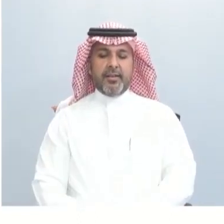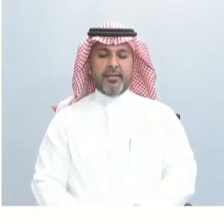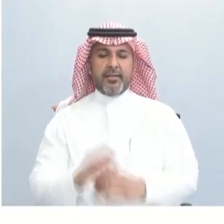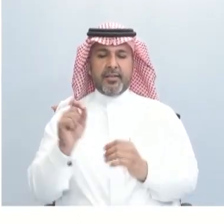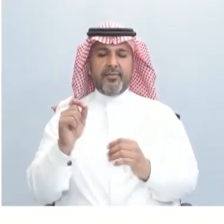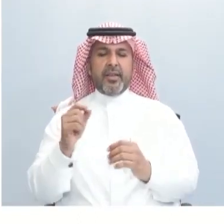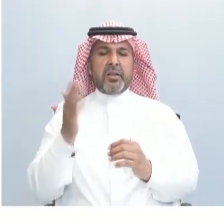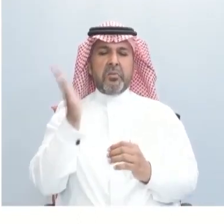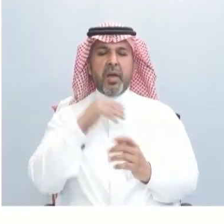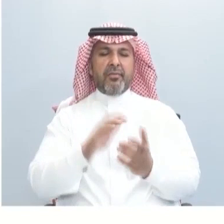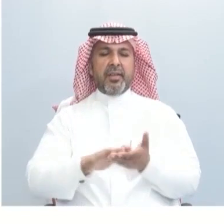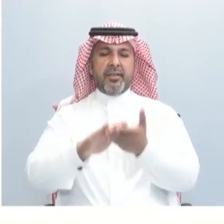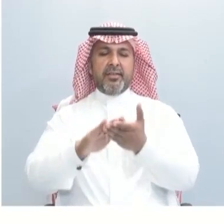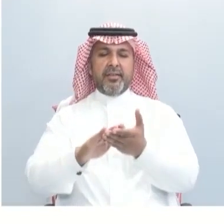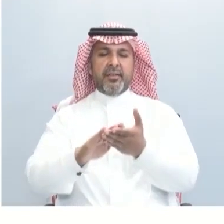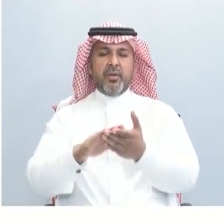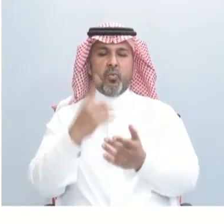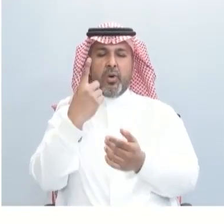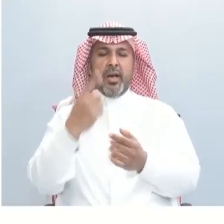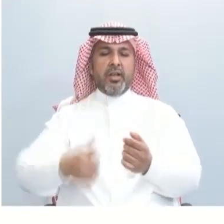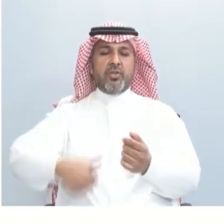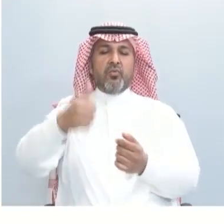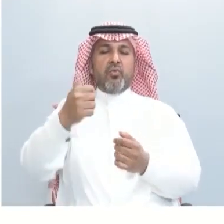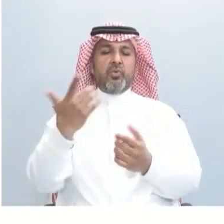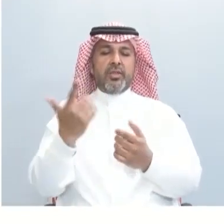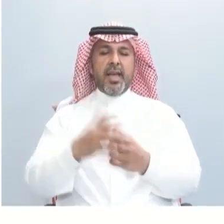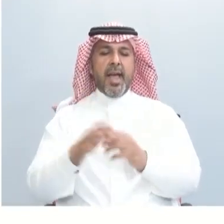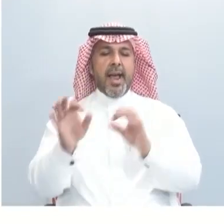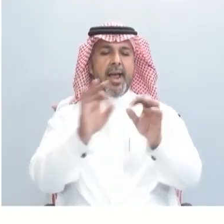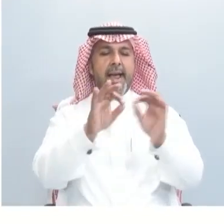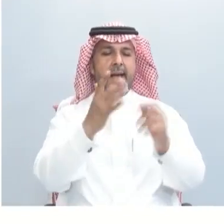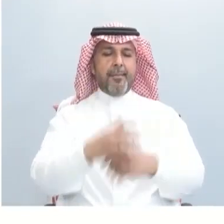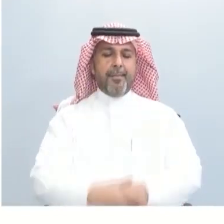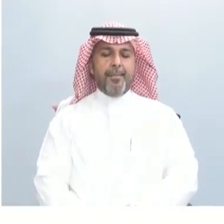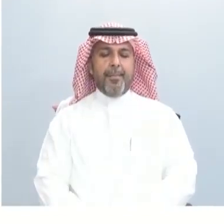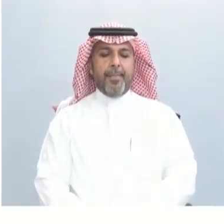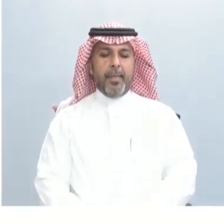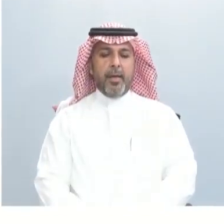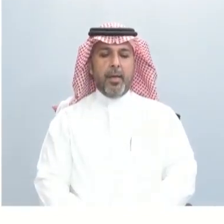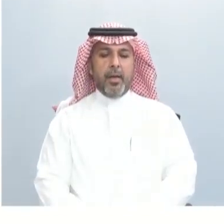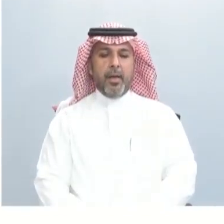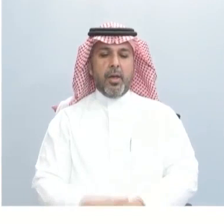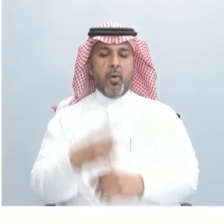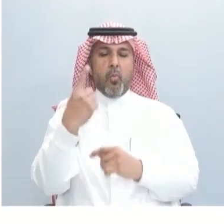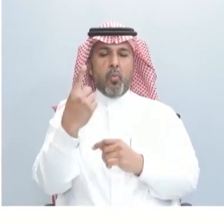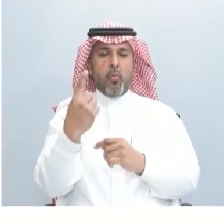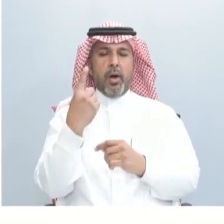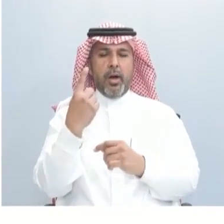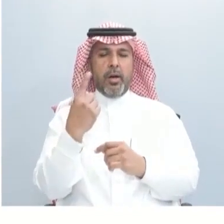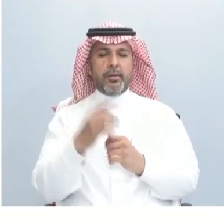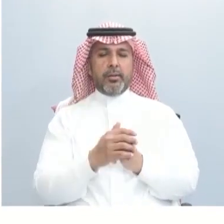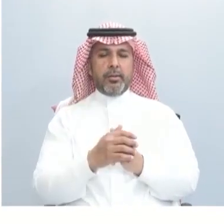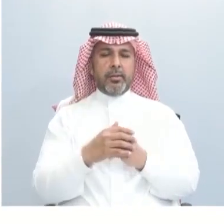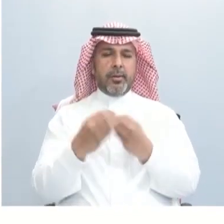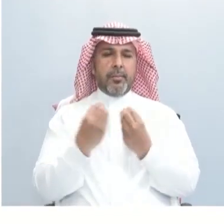طرق الجوائز كم عدد الطرق الممكنه اللي يختار منها الجوائز اما الاولى مع الثانيه او